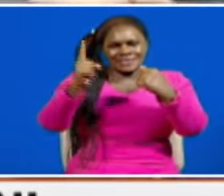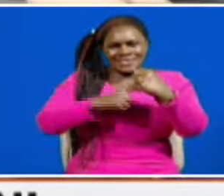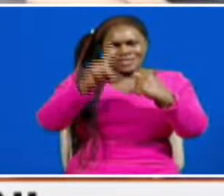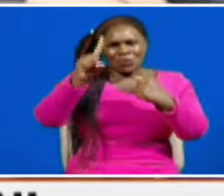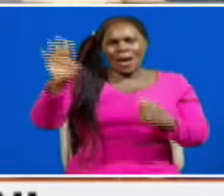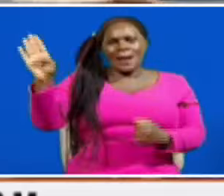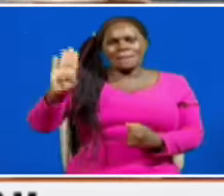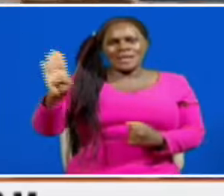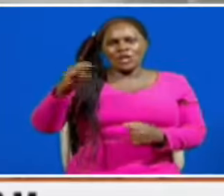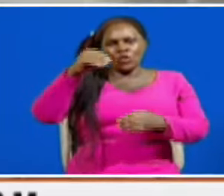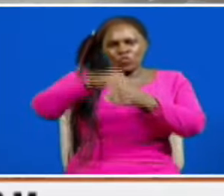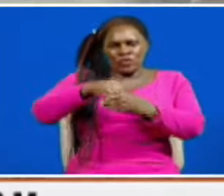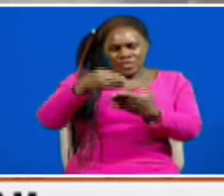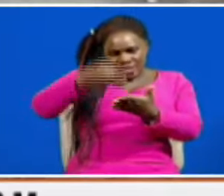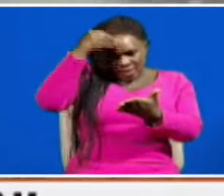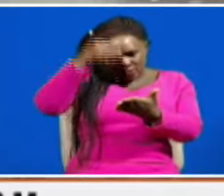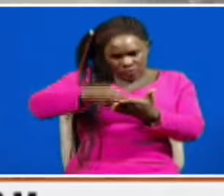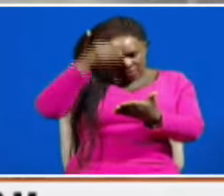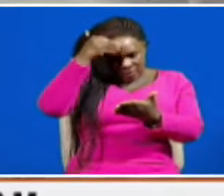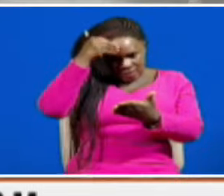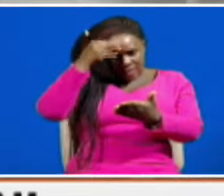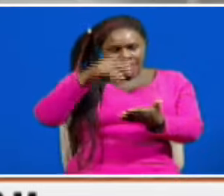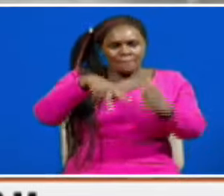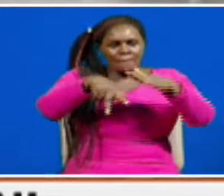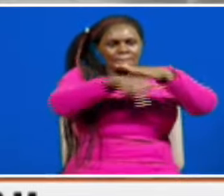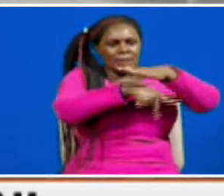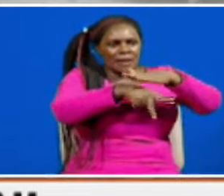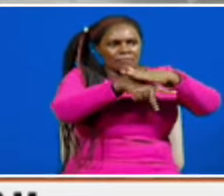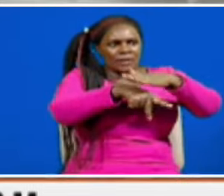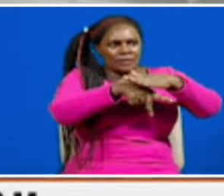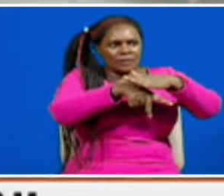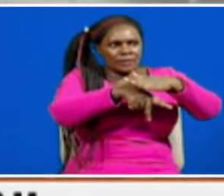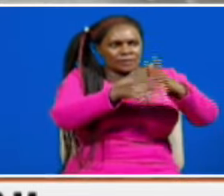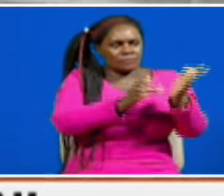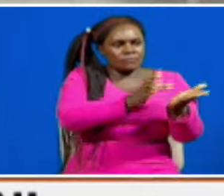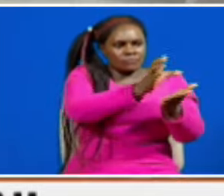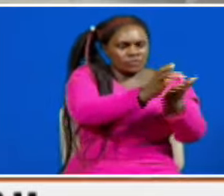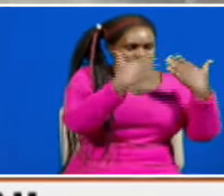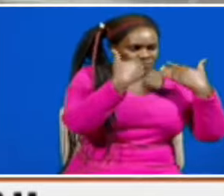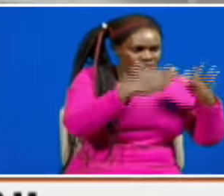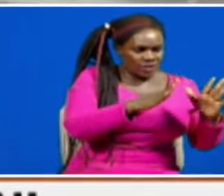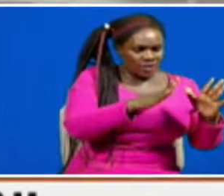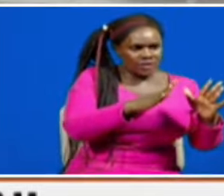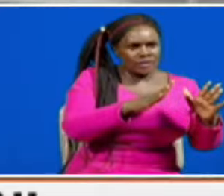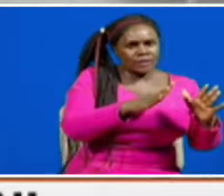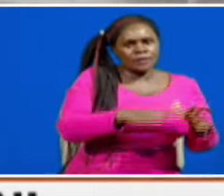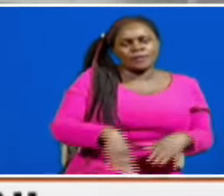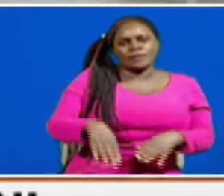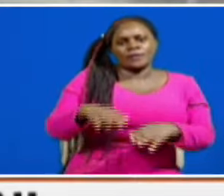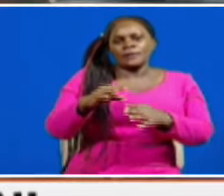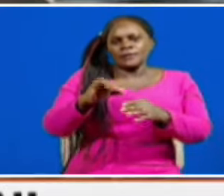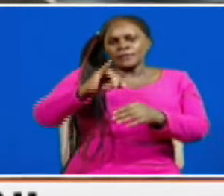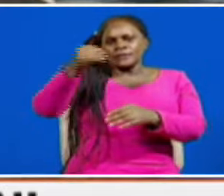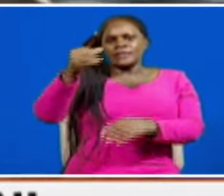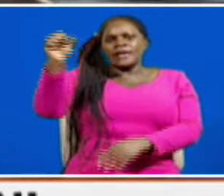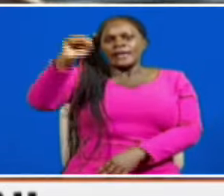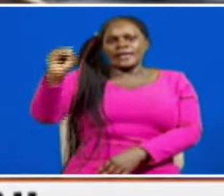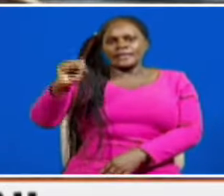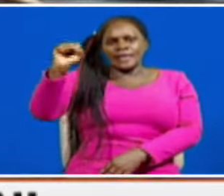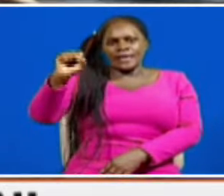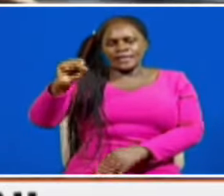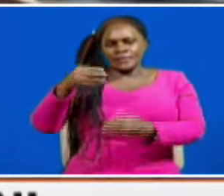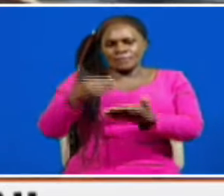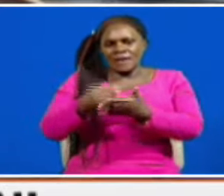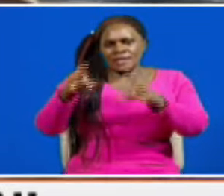katika masom wat wale wa primary tti capitation wale wa jss tti capitation